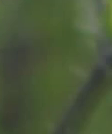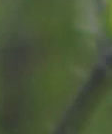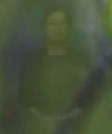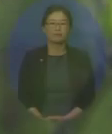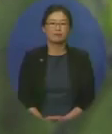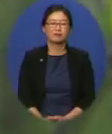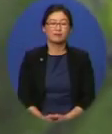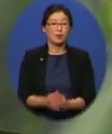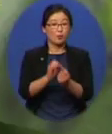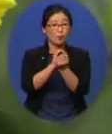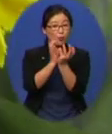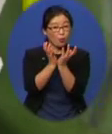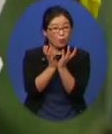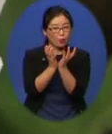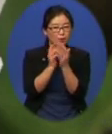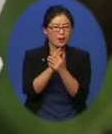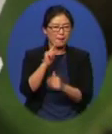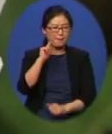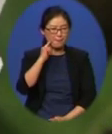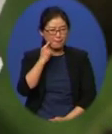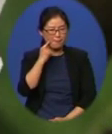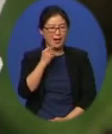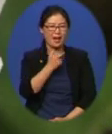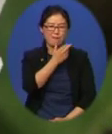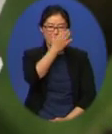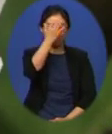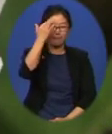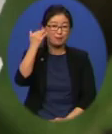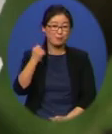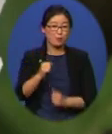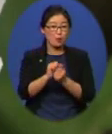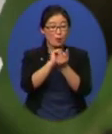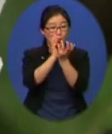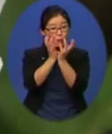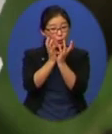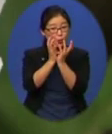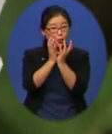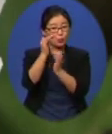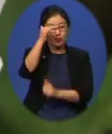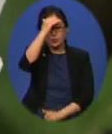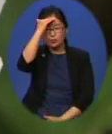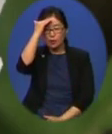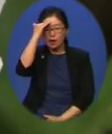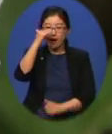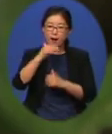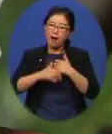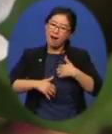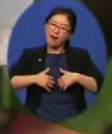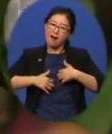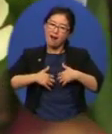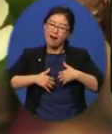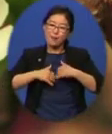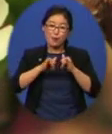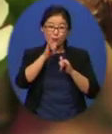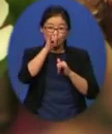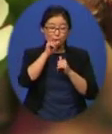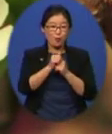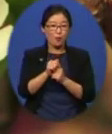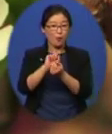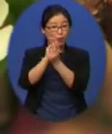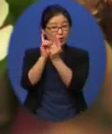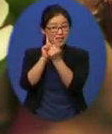꽃은 아름답고 예쁘다. 이러한 꽃들을 보면서 즐기는 사람이 있고 가꾸면서 즐기는